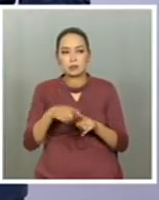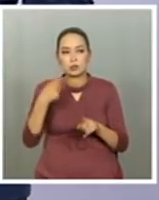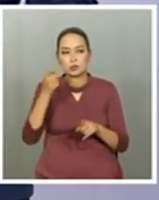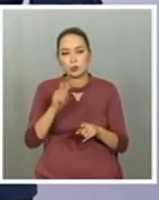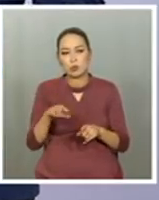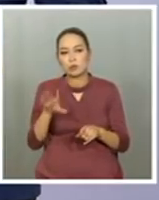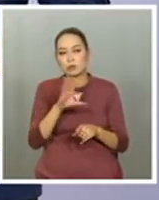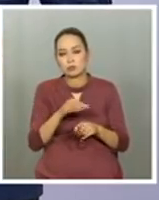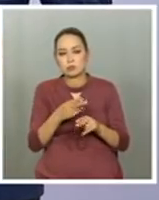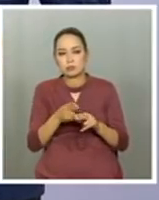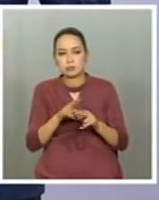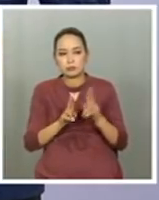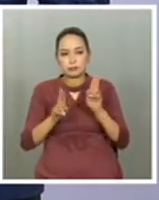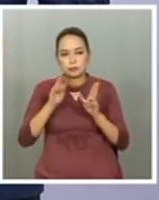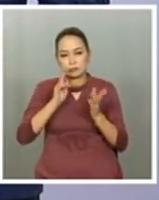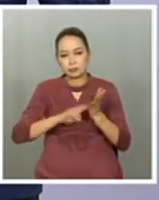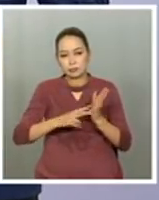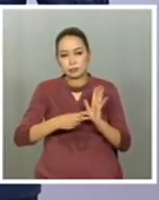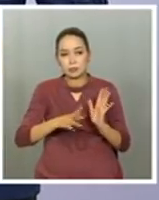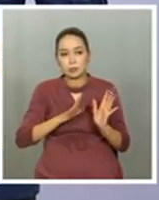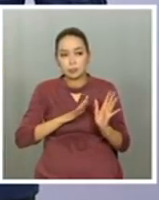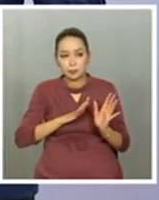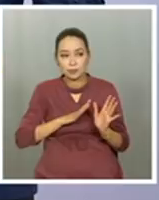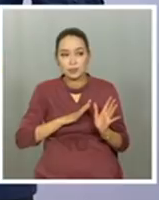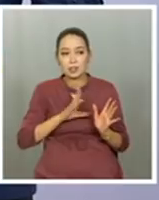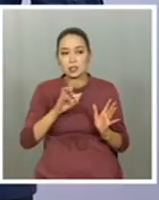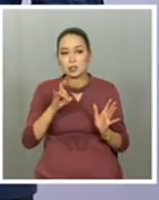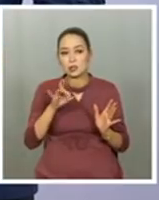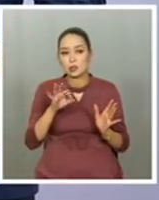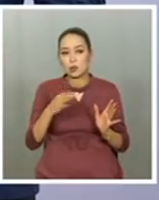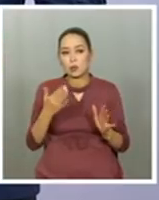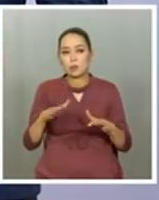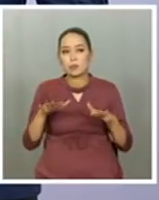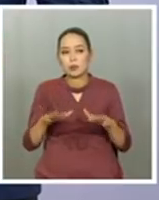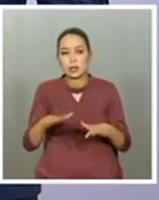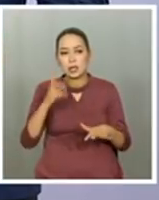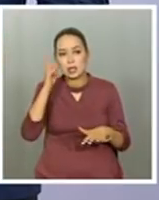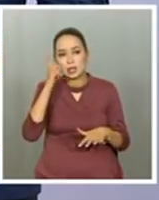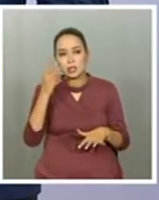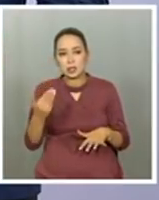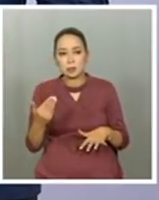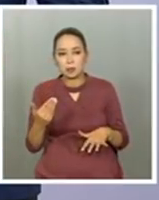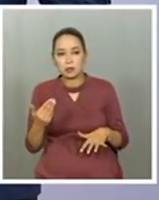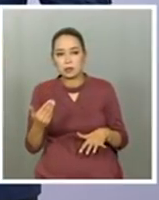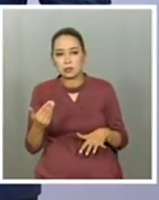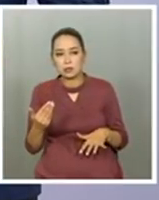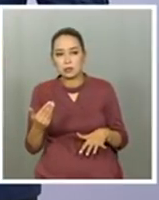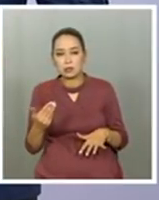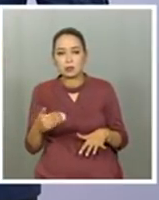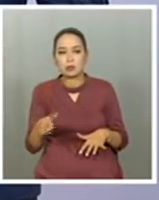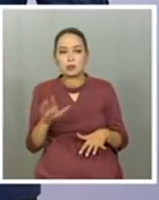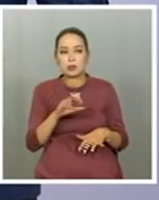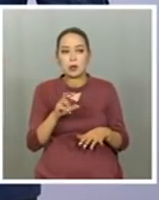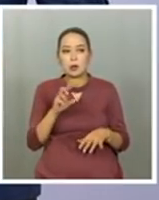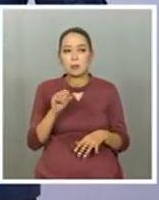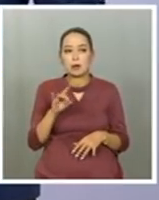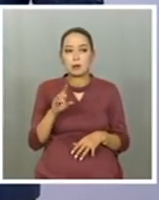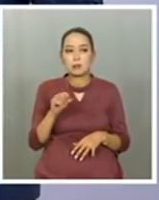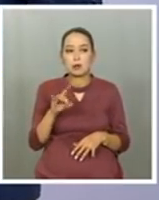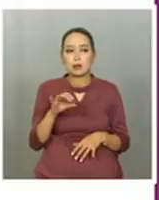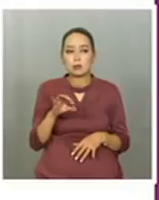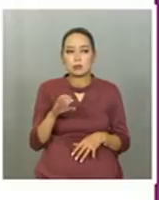қолданды. Ал енді КСРО-ға қарсы соғыста Германия Барбаросса жоспарын қолданған